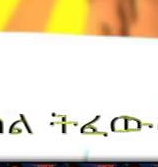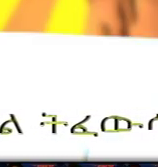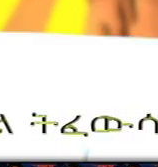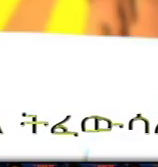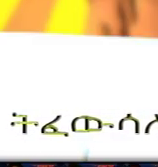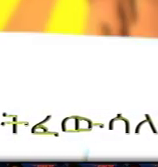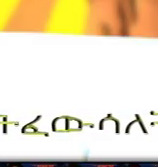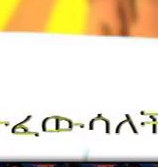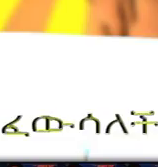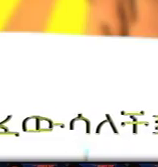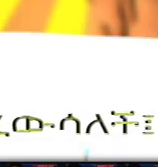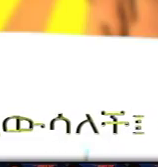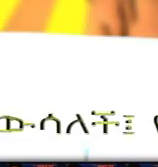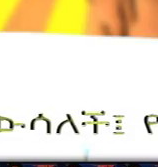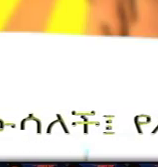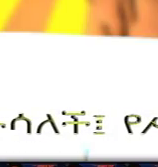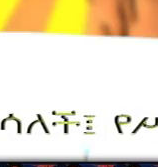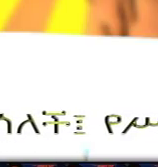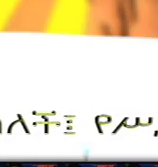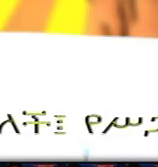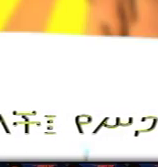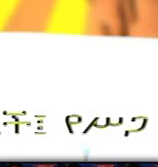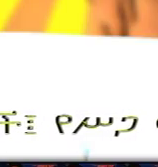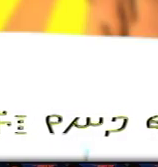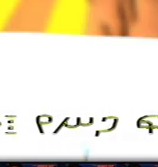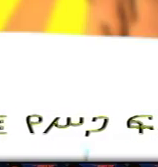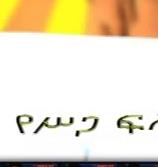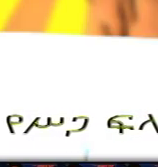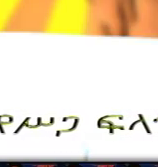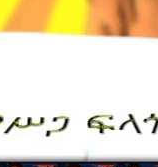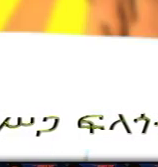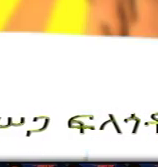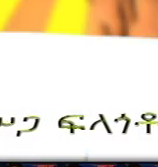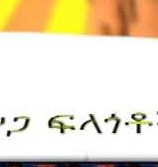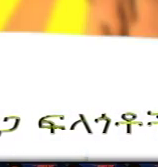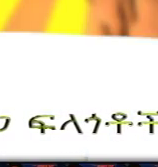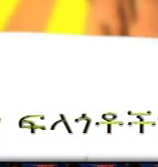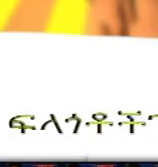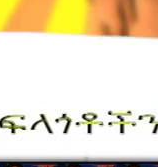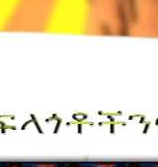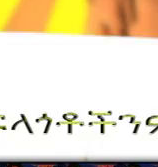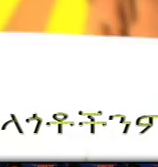ቅዱስ ጾም ትፌውስ ቁስለ ነፍስ